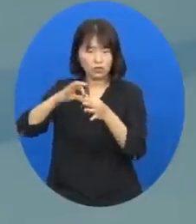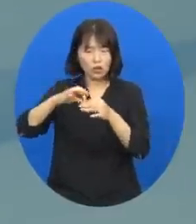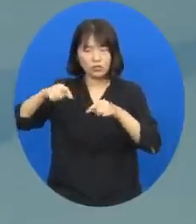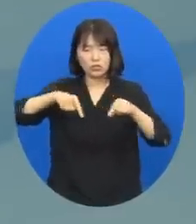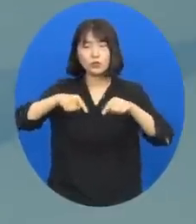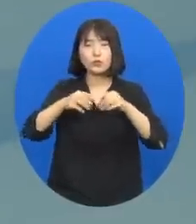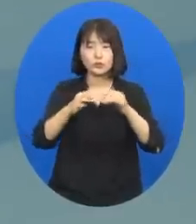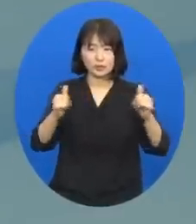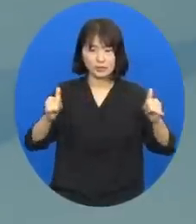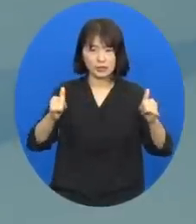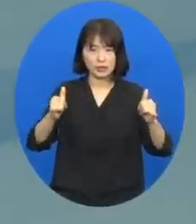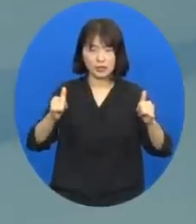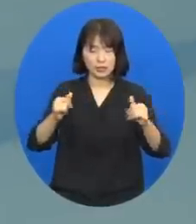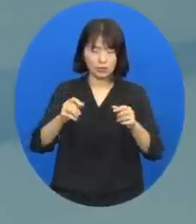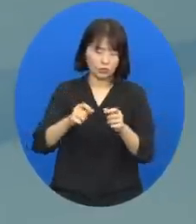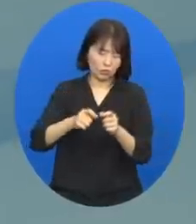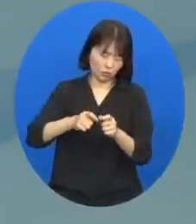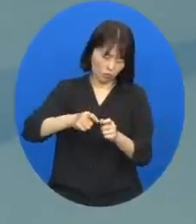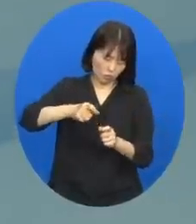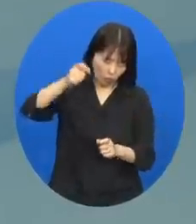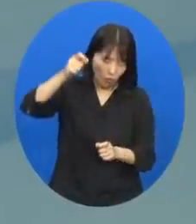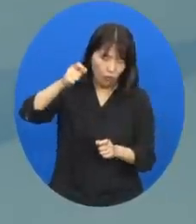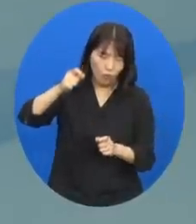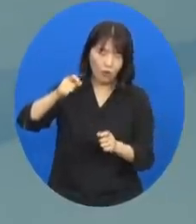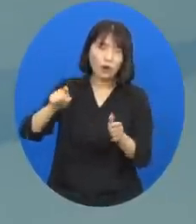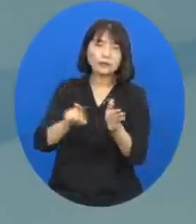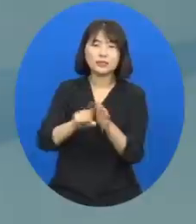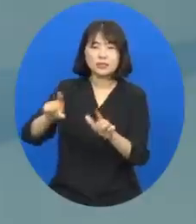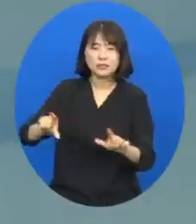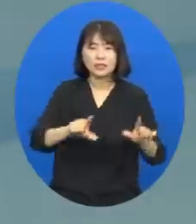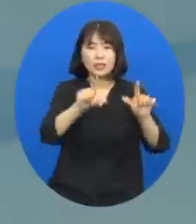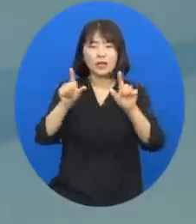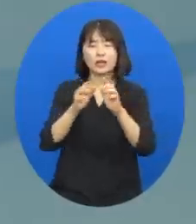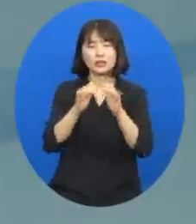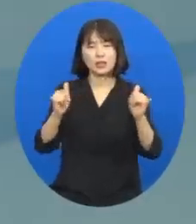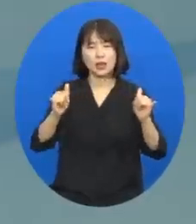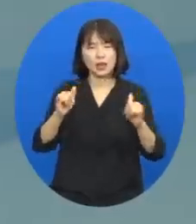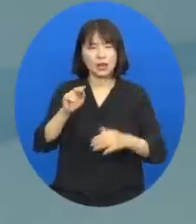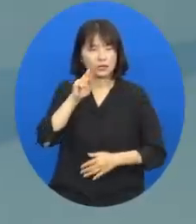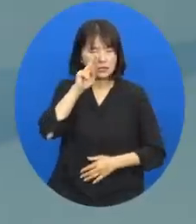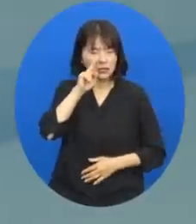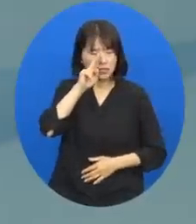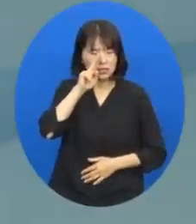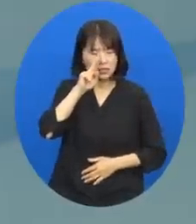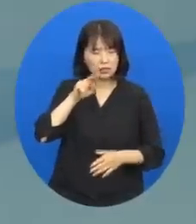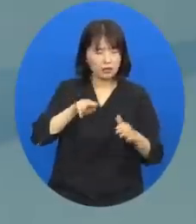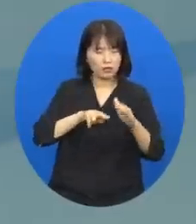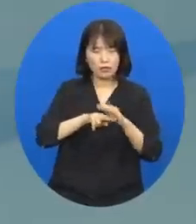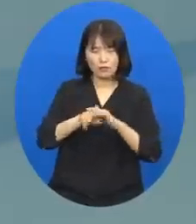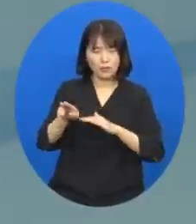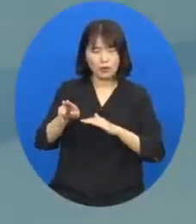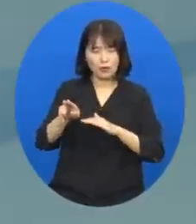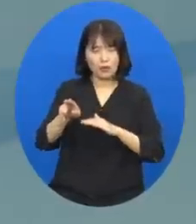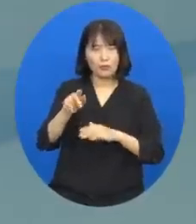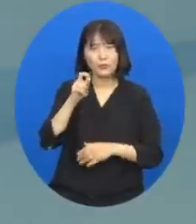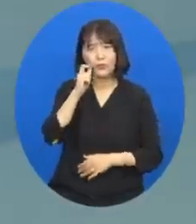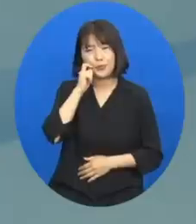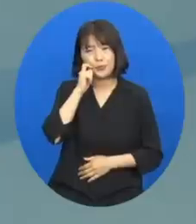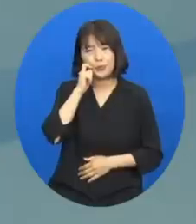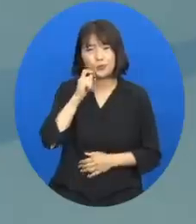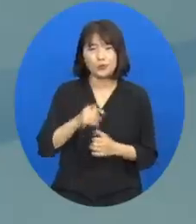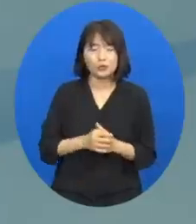신앙 생활을 했던 사람들에게 이 시기 심은 비유 혹은 비켜 갈 수가 없다는 데 있습니다 진저리 예를 들어 써요